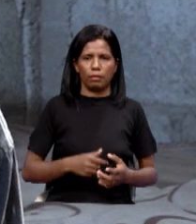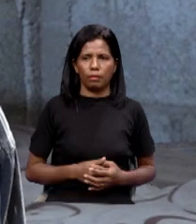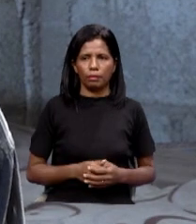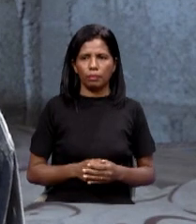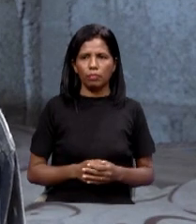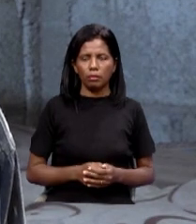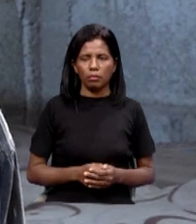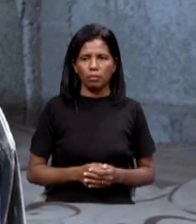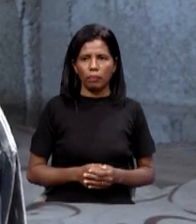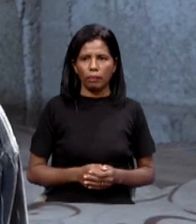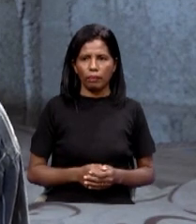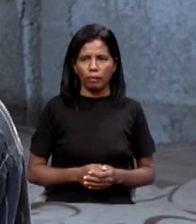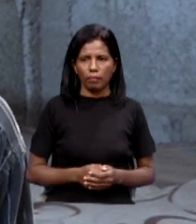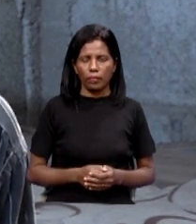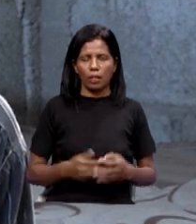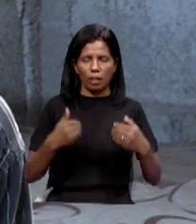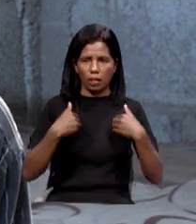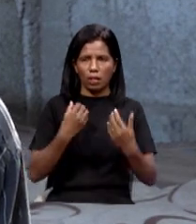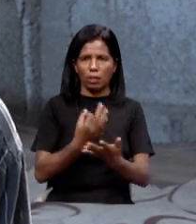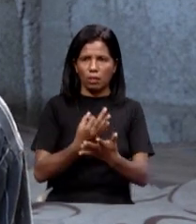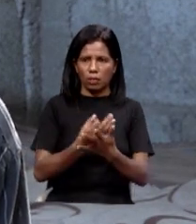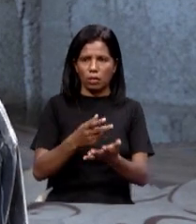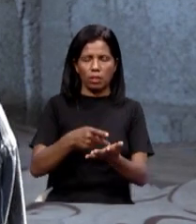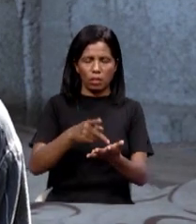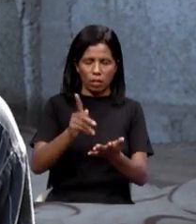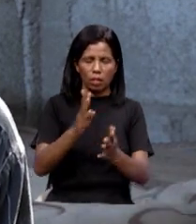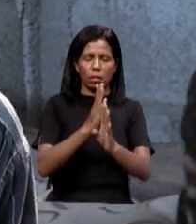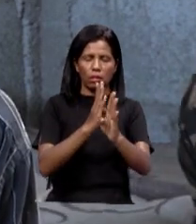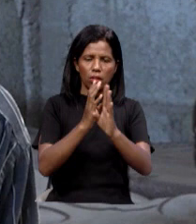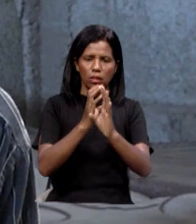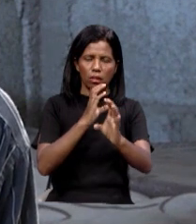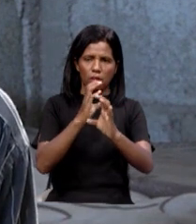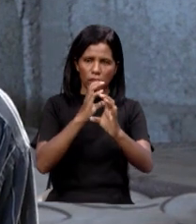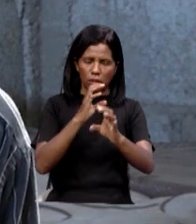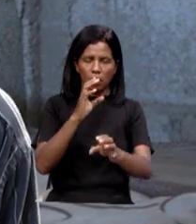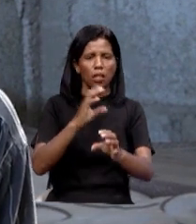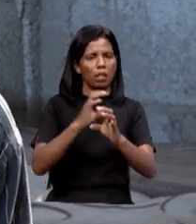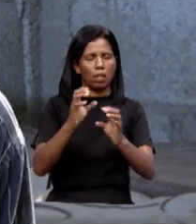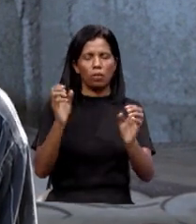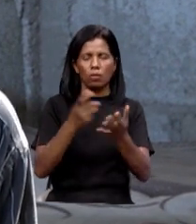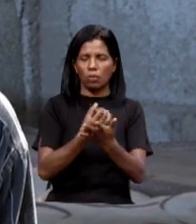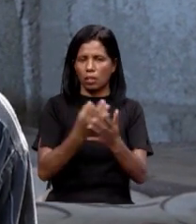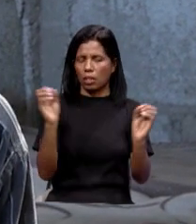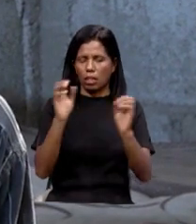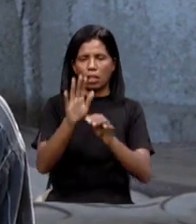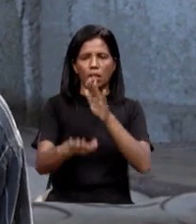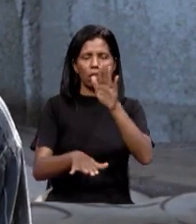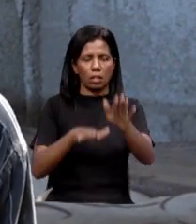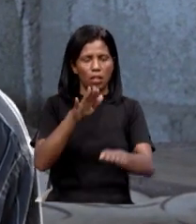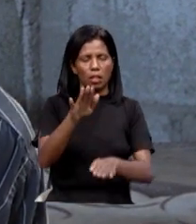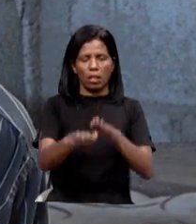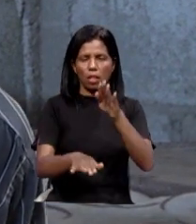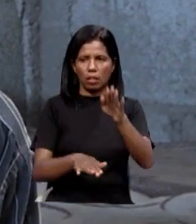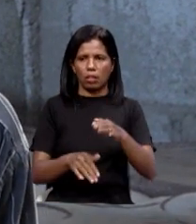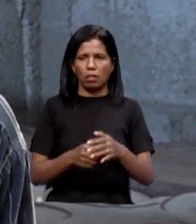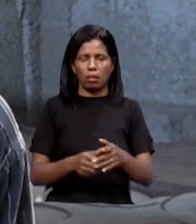Ada besi kereta, ia osen silun di kereta kuat ruam ba kereta lai lau di batu man meter ba